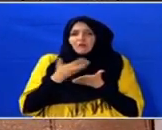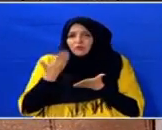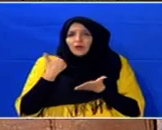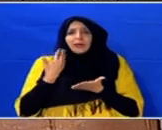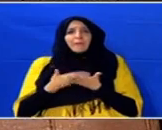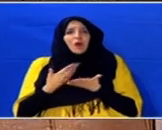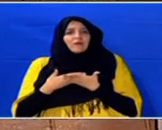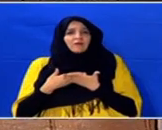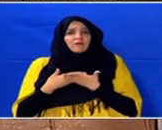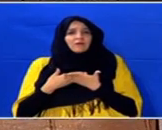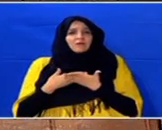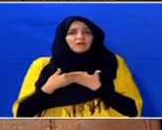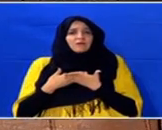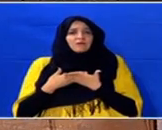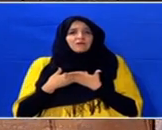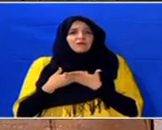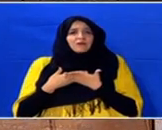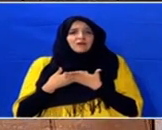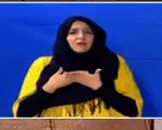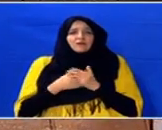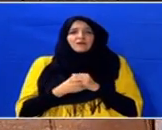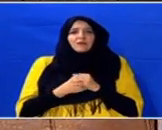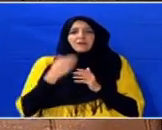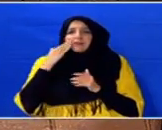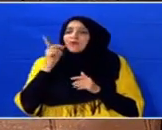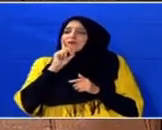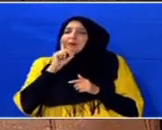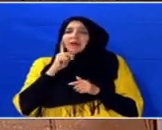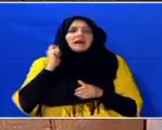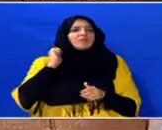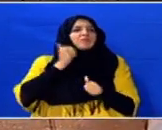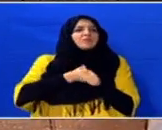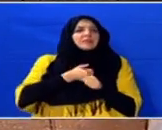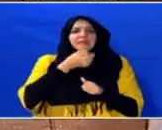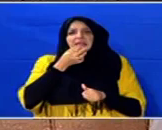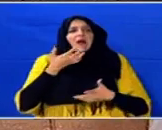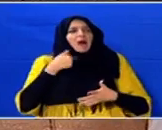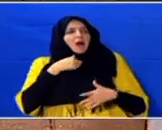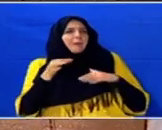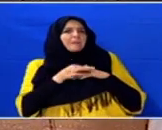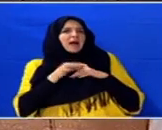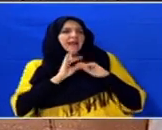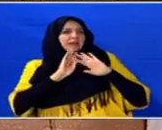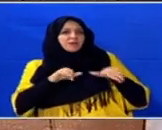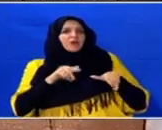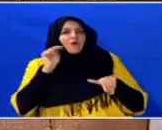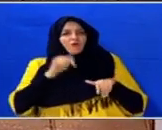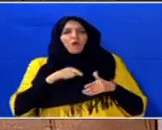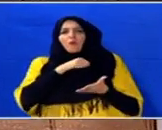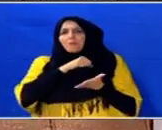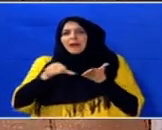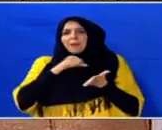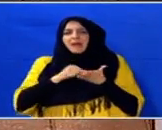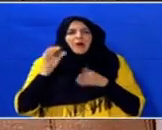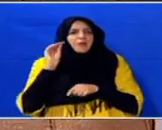فعليه بالبينة. مثلا تأتي الزوجة فتدعي أنه أن زوجها يجب أن